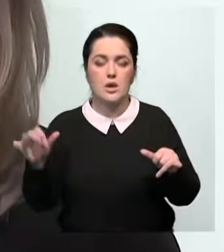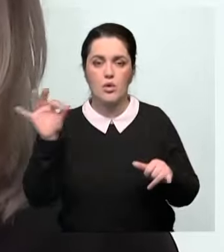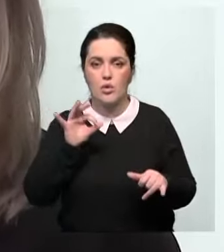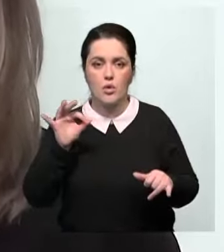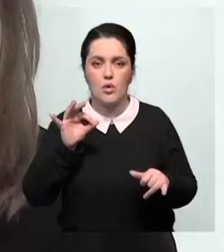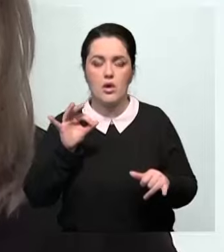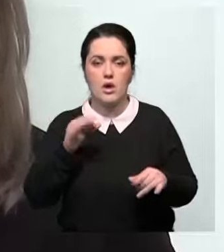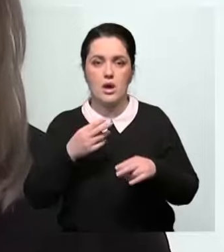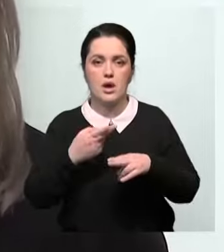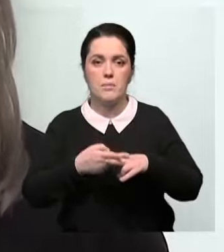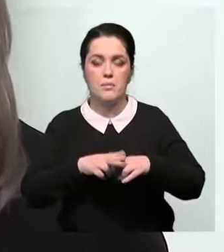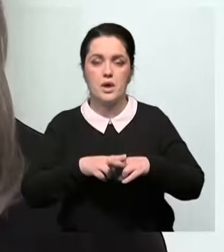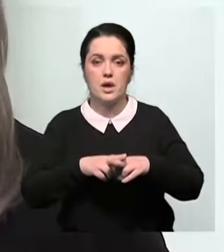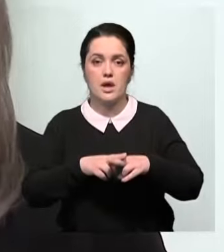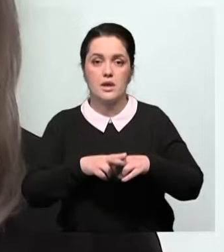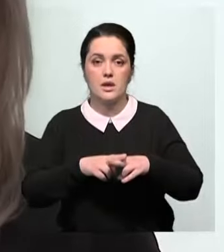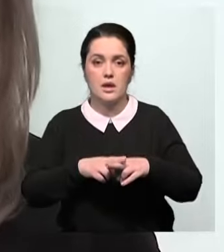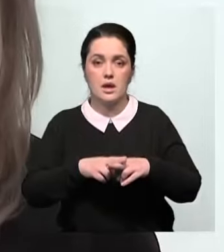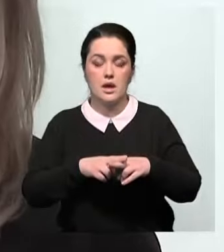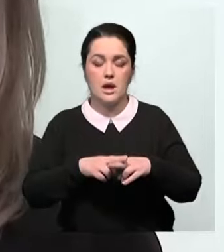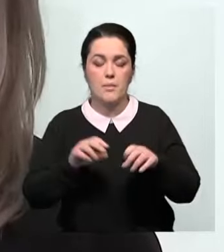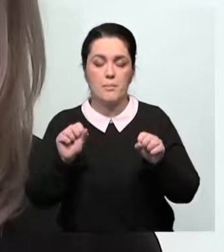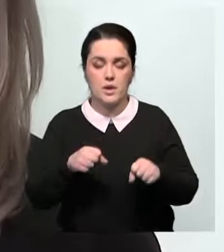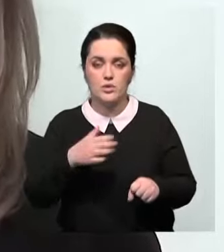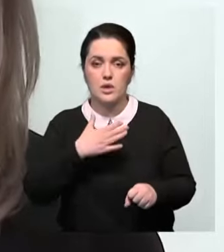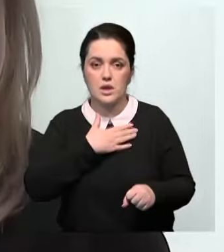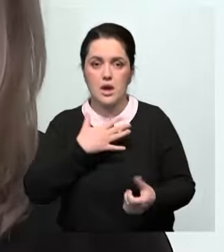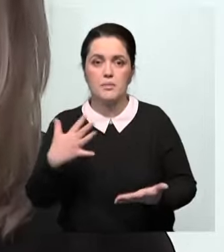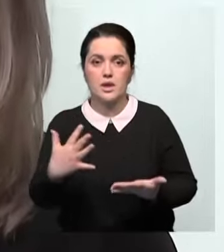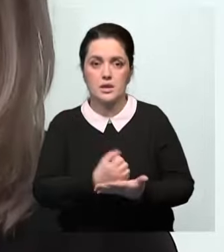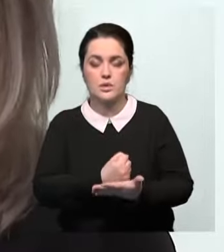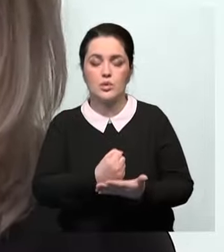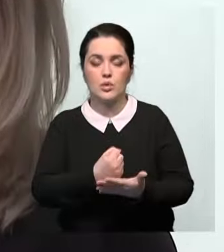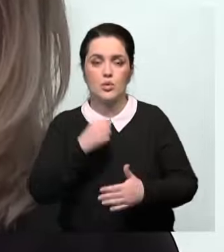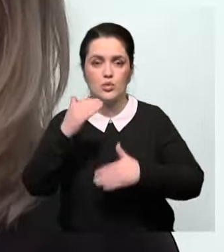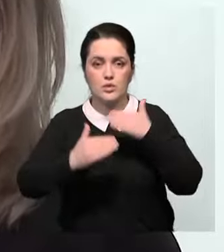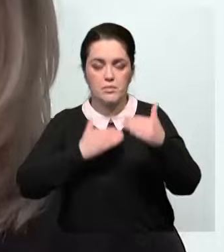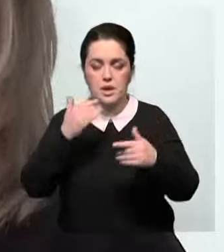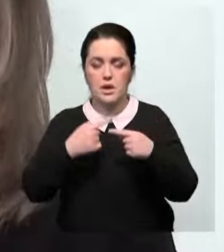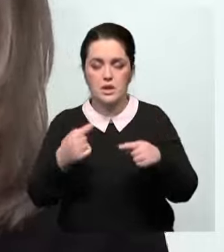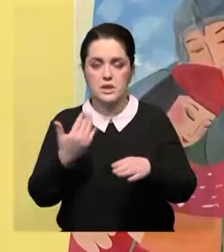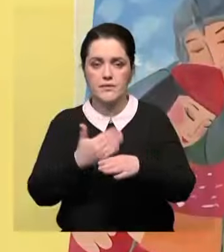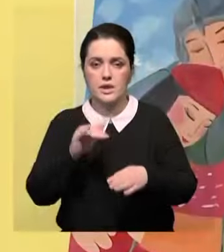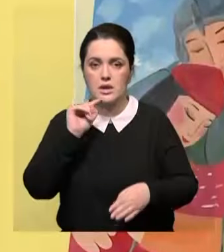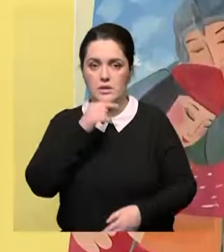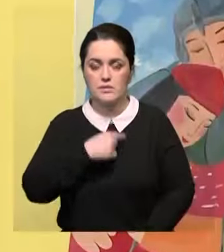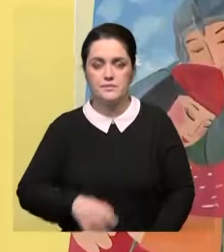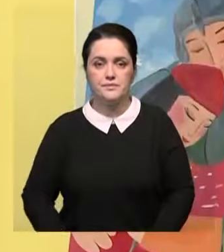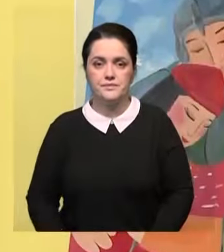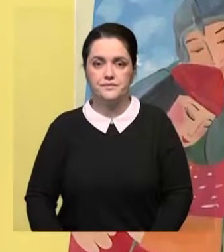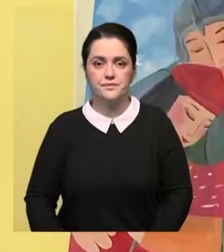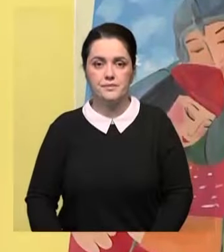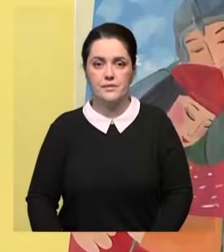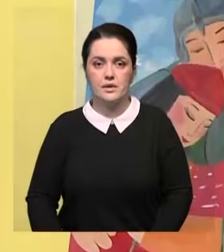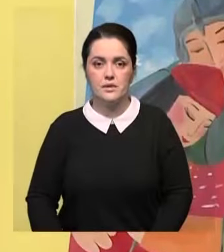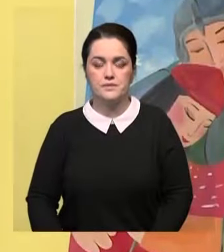искусственного интеллекта. Развитие в данной сфере позволит нам достичь больших успехов в разных сферах экономики. В здоровом обществе не